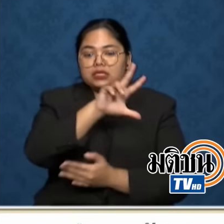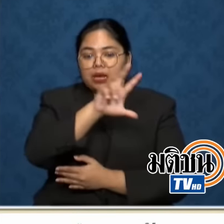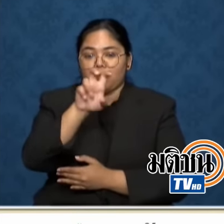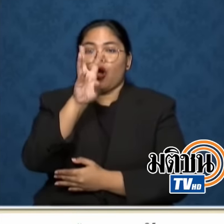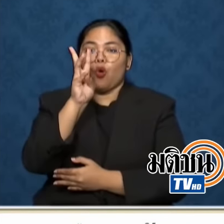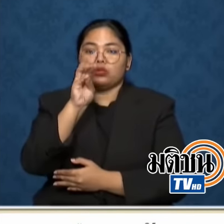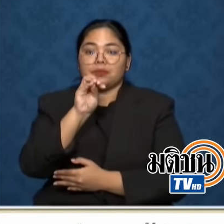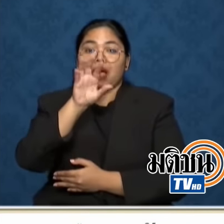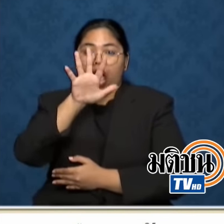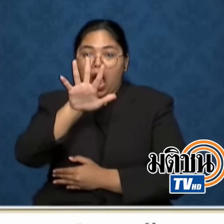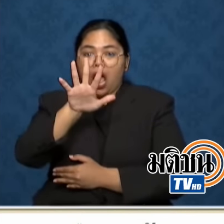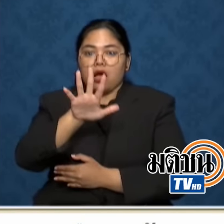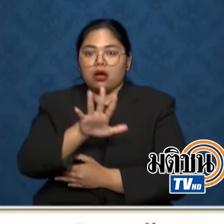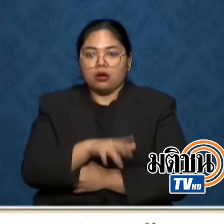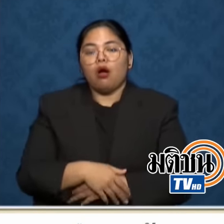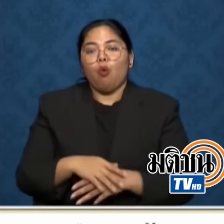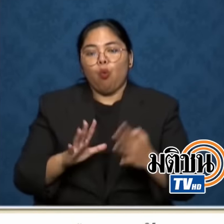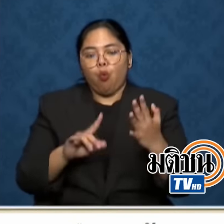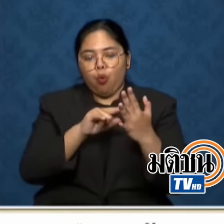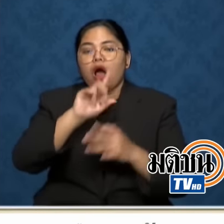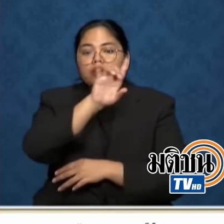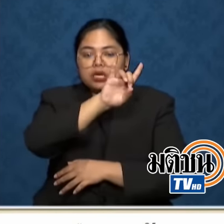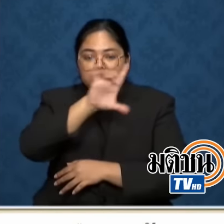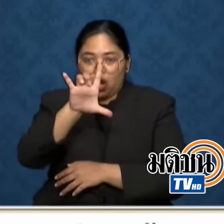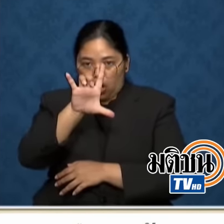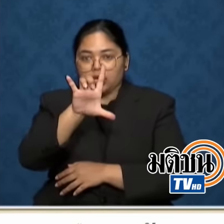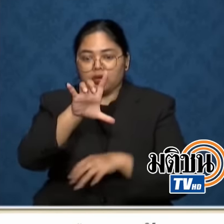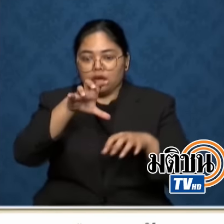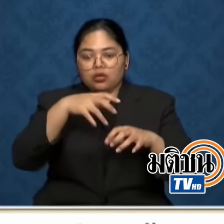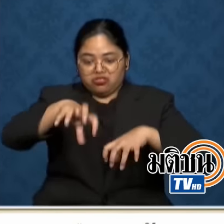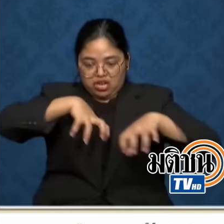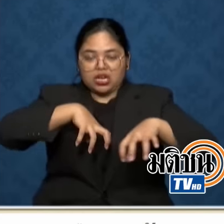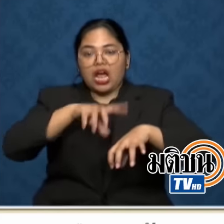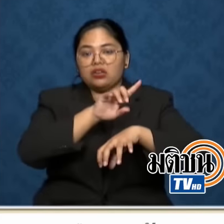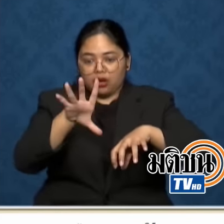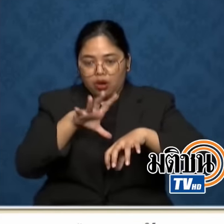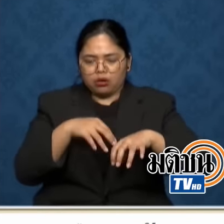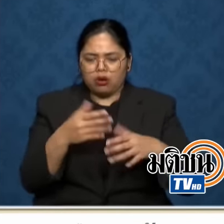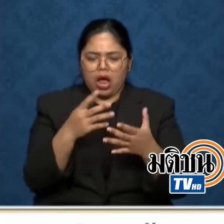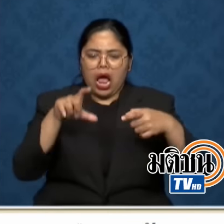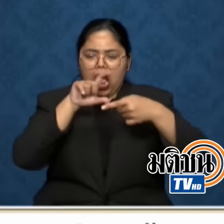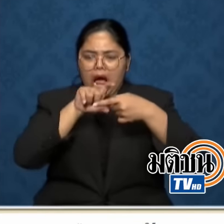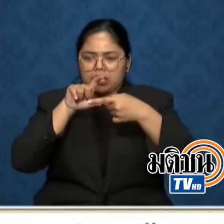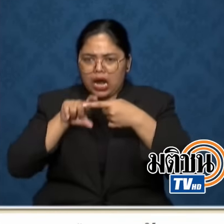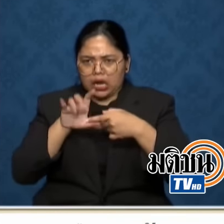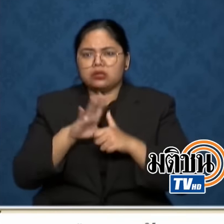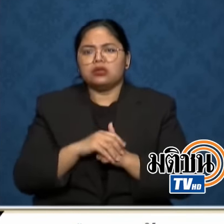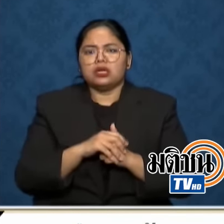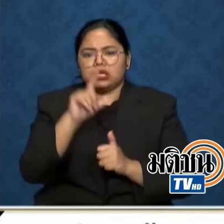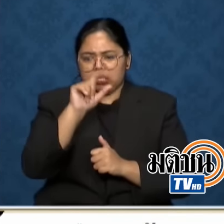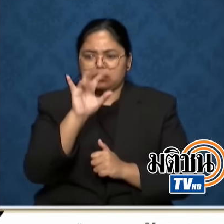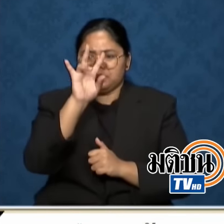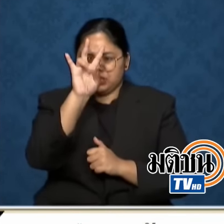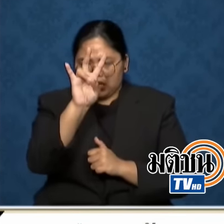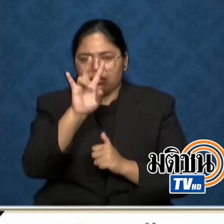ราจะมี 10,000 อีเวนต์ครับท่านประธานหารมาเฉลี่ยวันละ27อีเวนต์ครับยังไงเดี๋ยววันนี้นะ